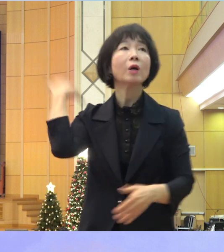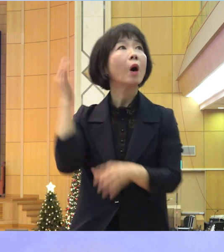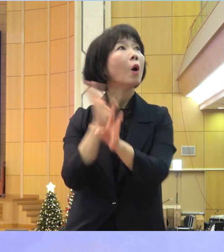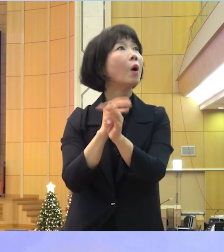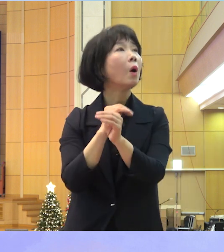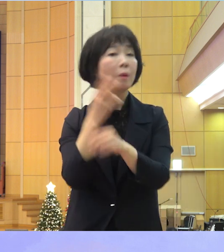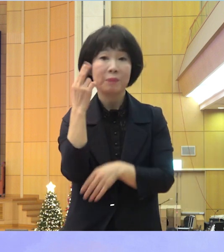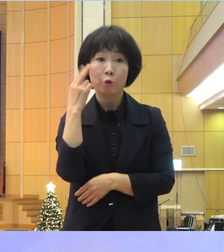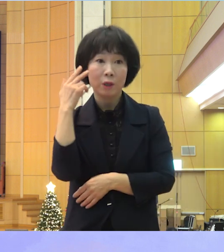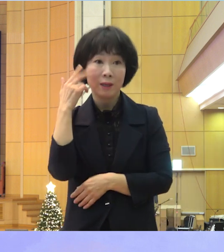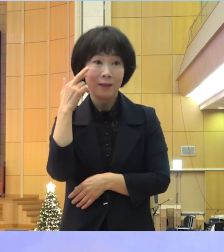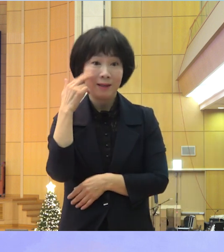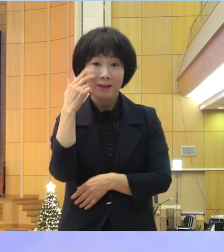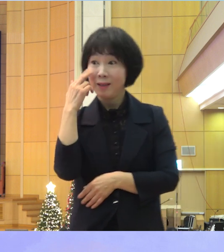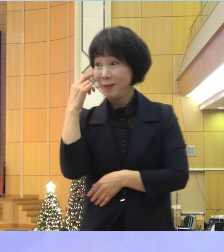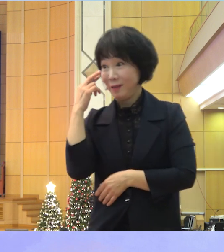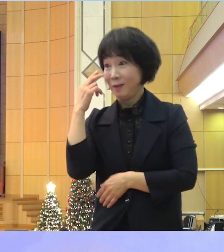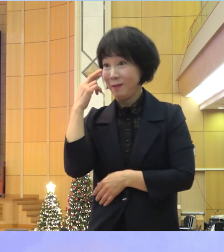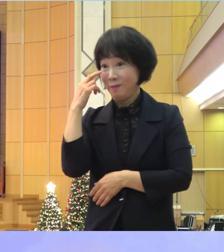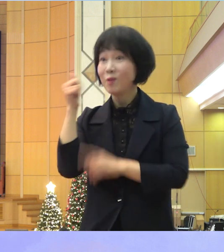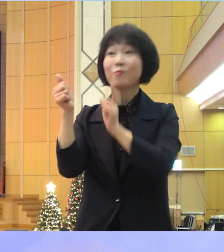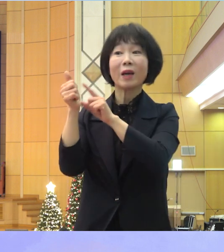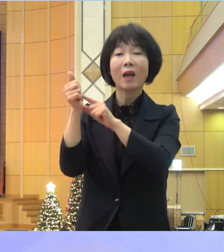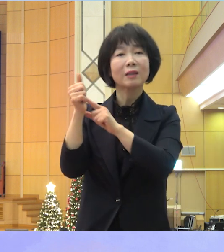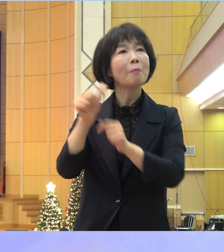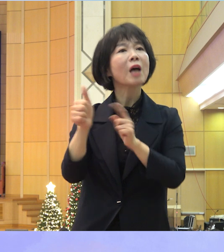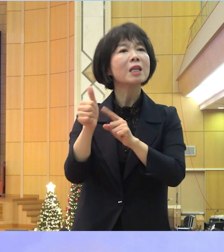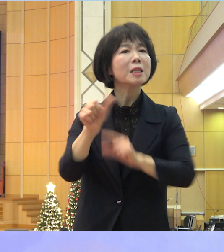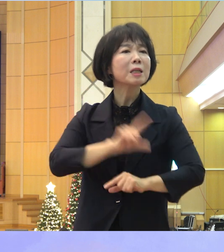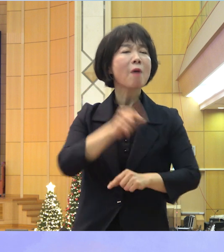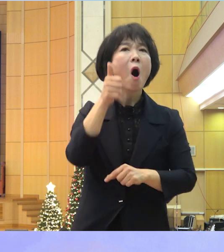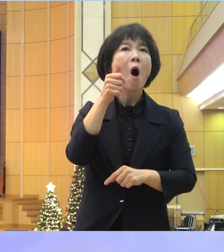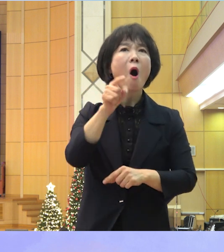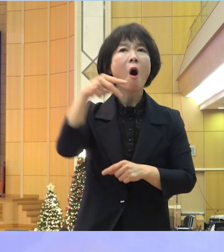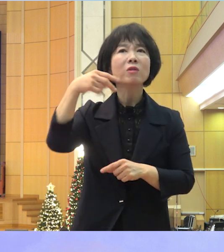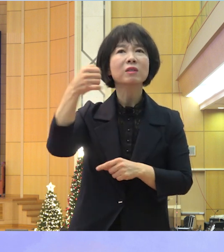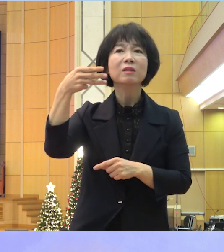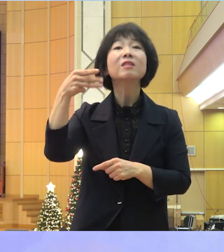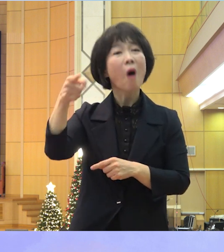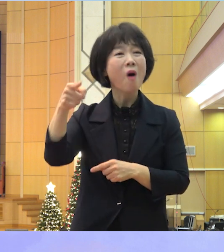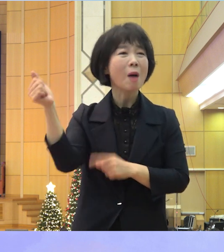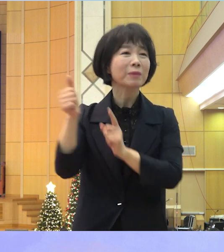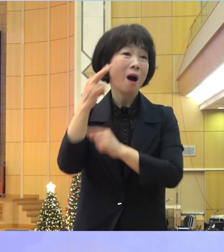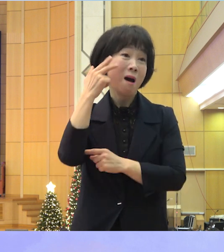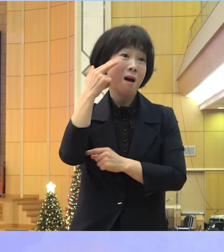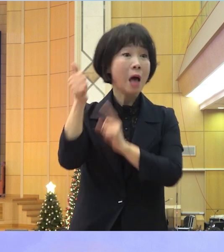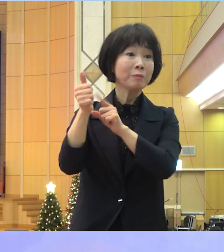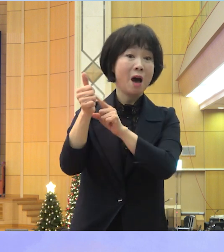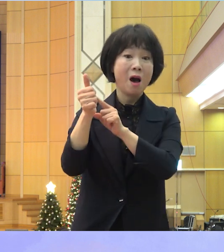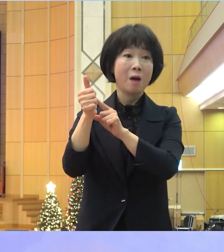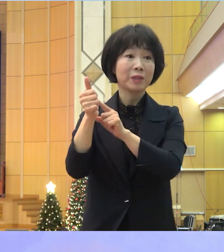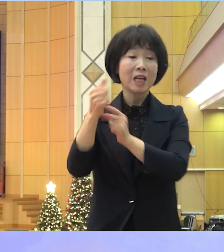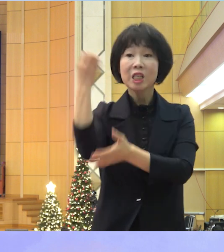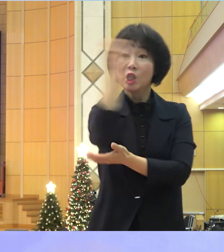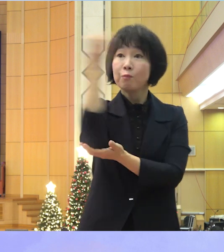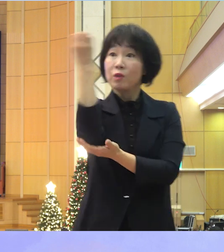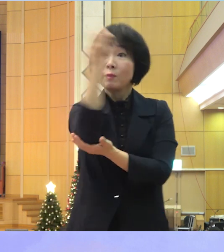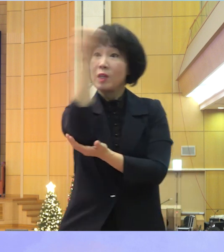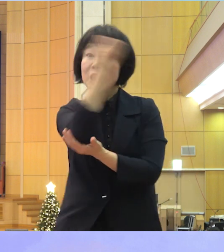미국에 허스터라고 하는 사람이 있어요. 이 사람은요,